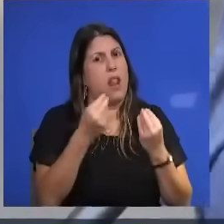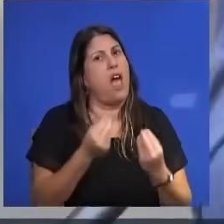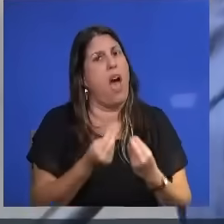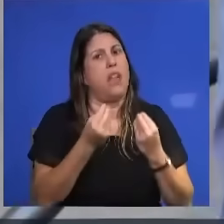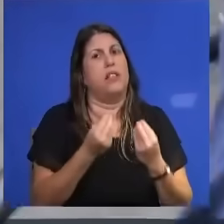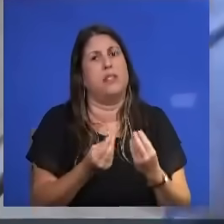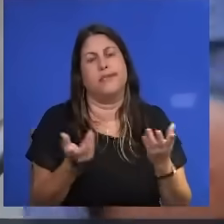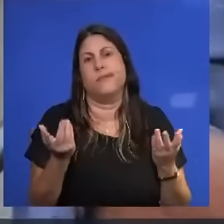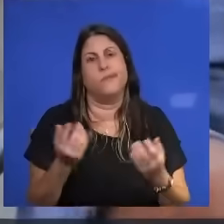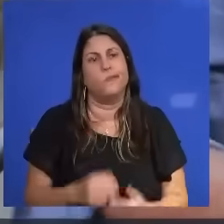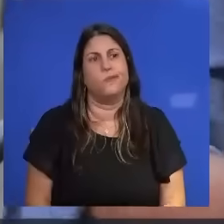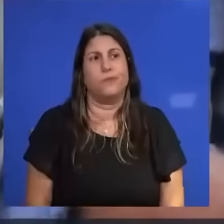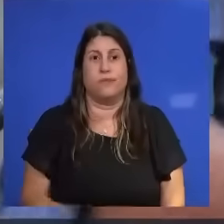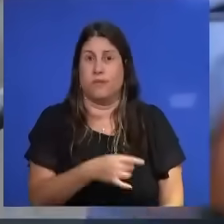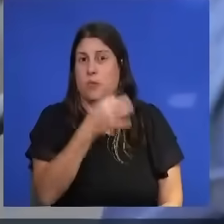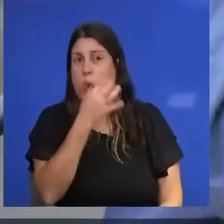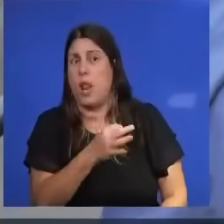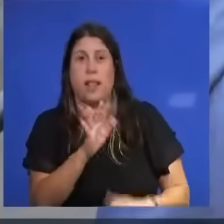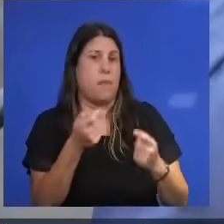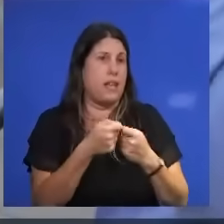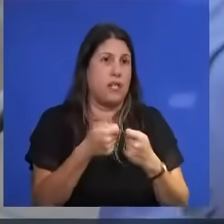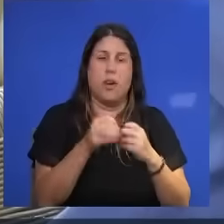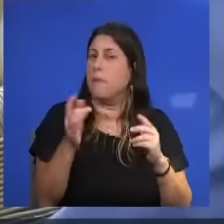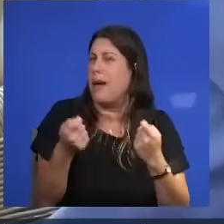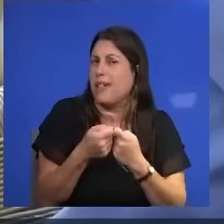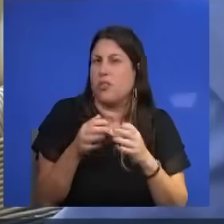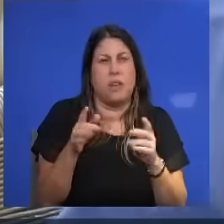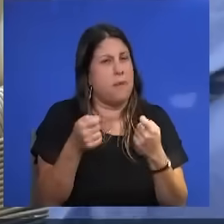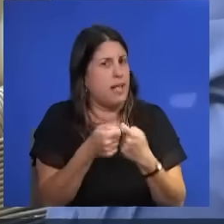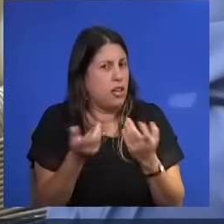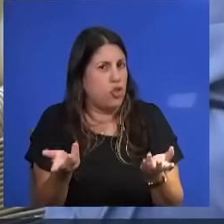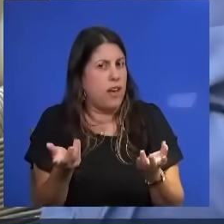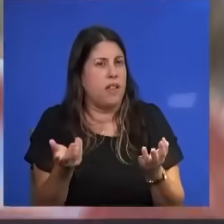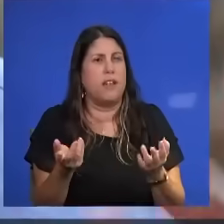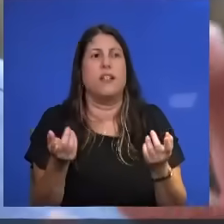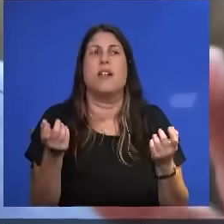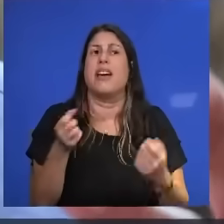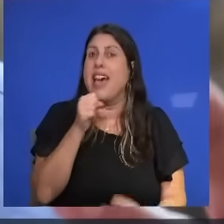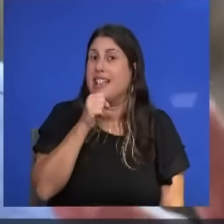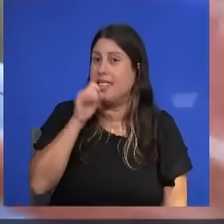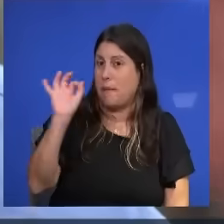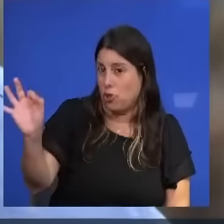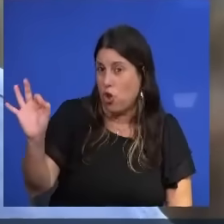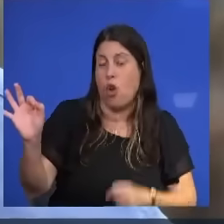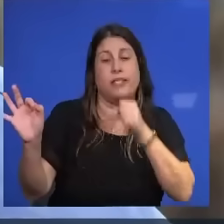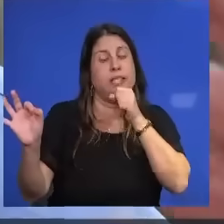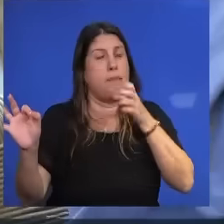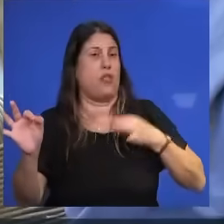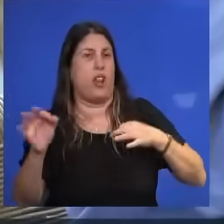את שואלת, מה הקשר? אז הקשר זה סבא שלו וסבא שלי אחים. ויש לנו כל מיני שטויות